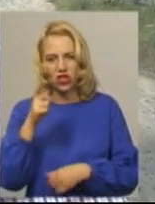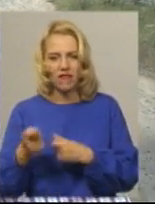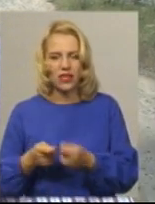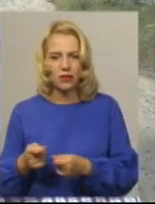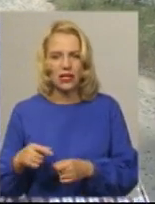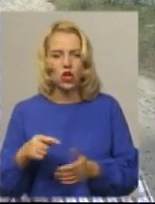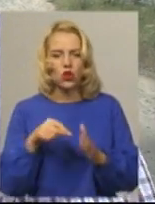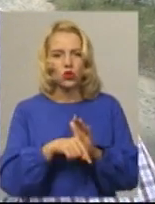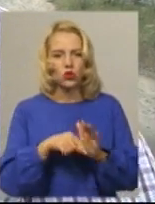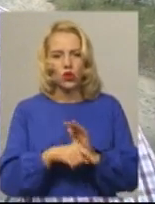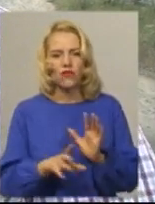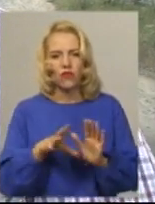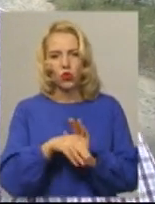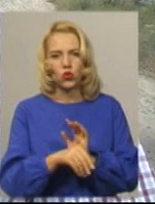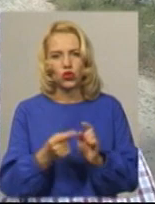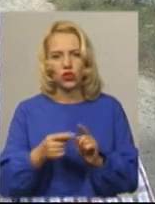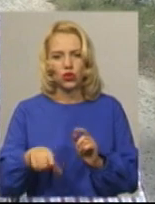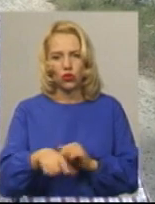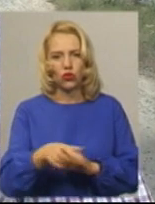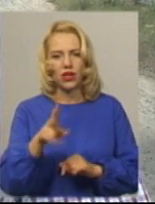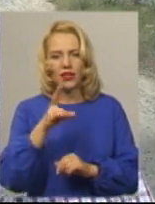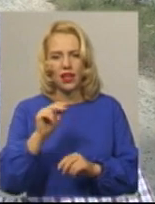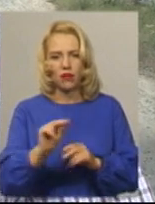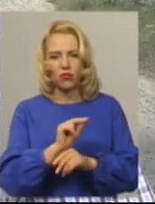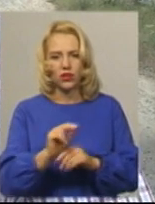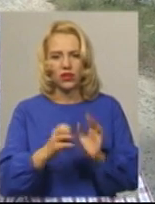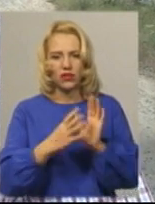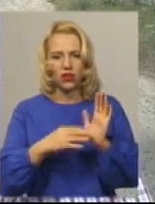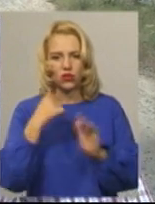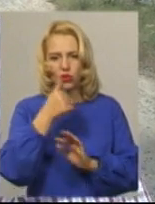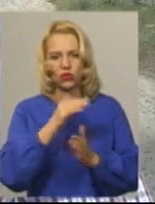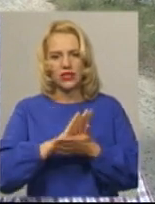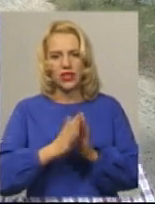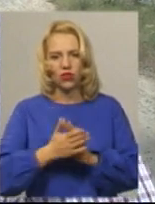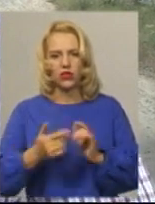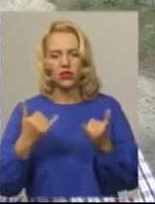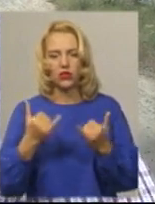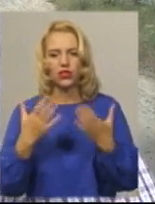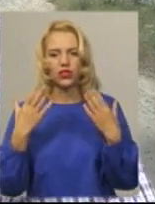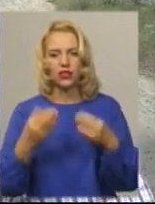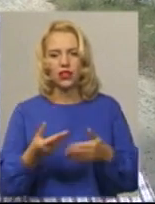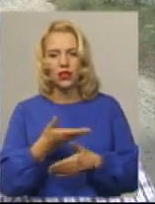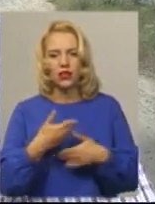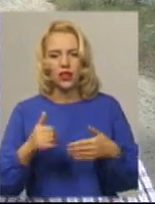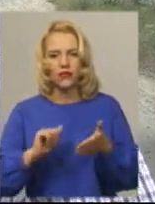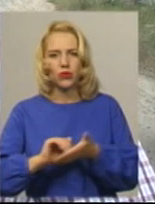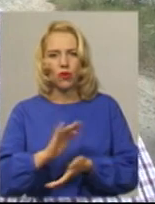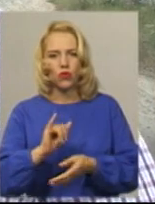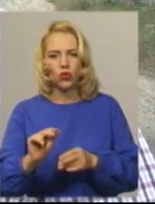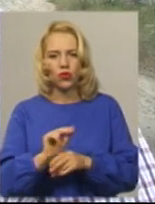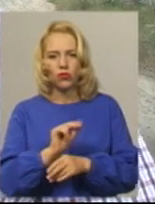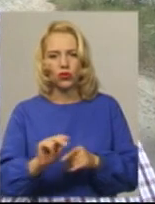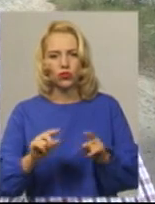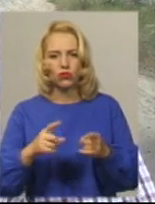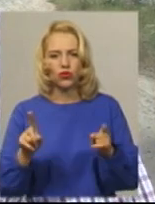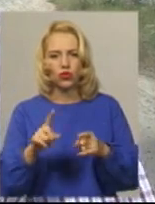стосовно включення її в ремонт на 2019 рік. Станом на сьогоднішній день нам відмовили в ремонті, тому що